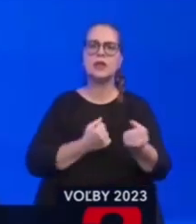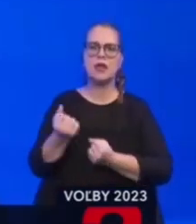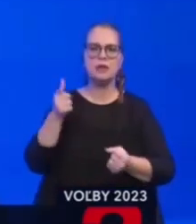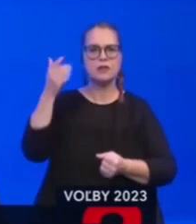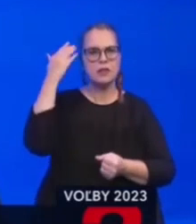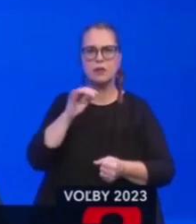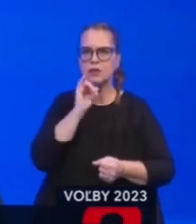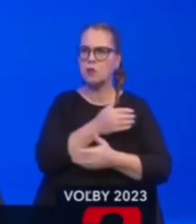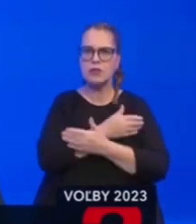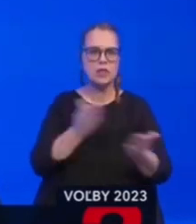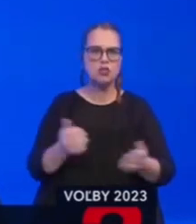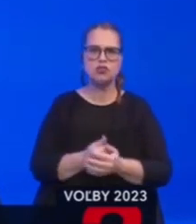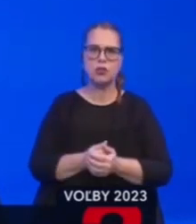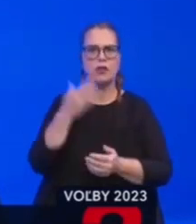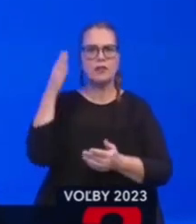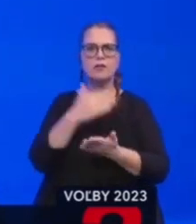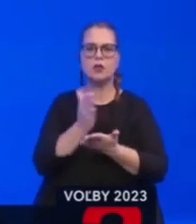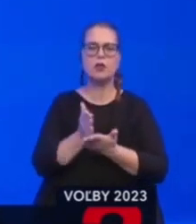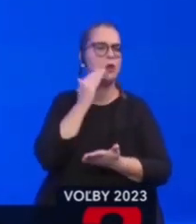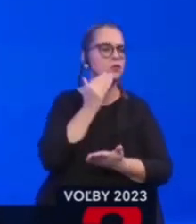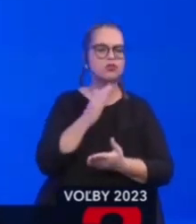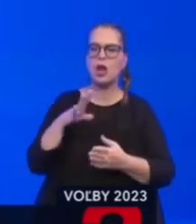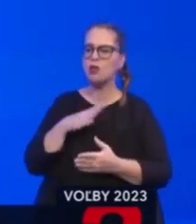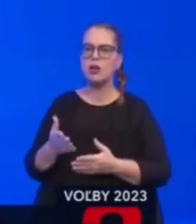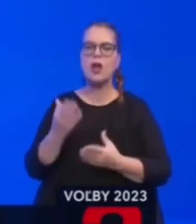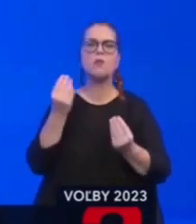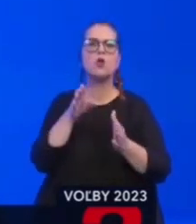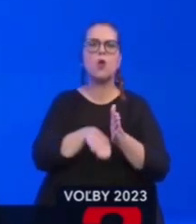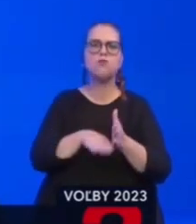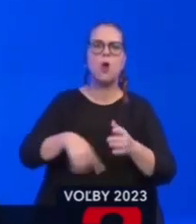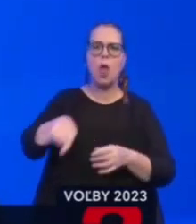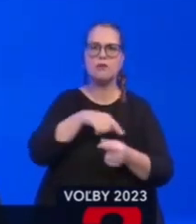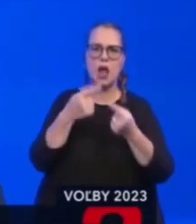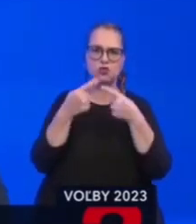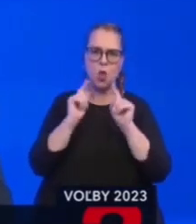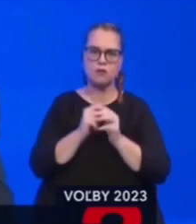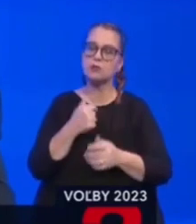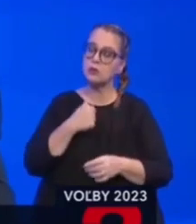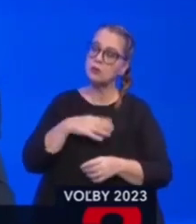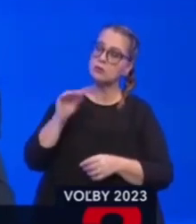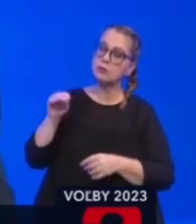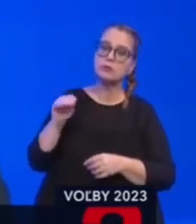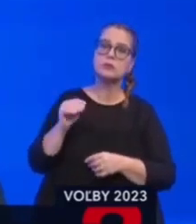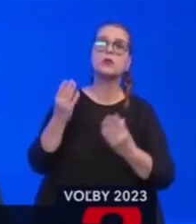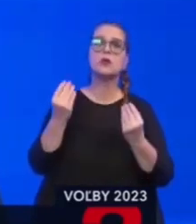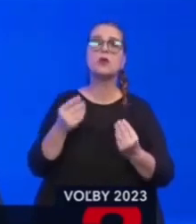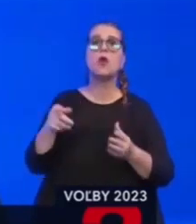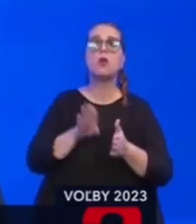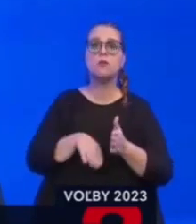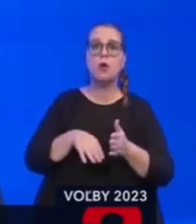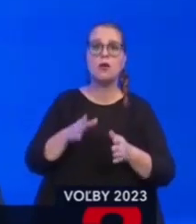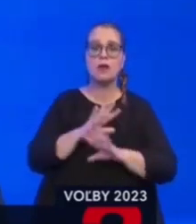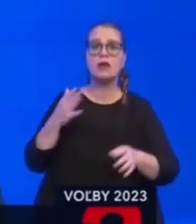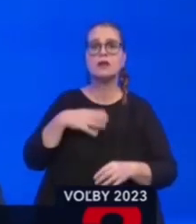neviete absolútne nič. Vy neviete ani aký je rozdiel medzi mužom a ženou, alebo koľko je pohlaví na Slovensku. A to by som sa raz spýtal, že koľko existuje pohlaví.